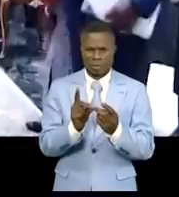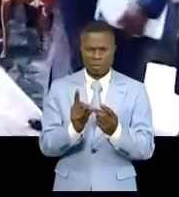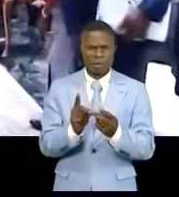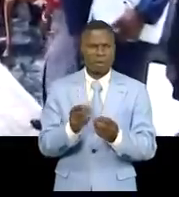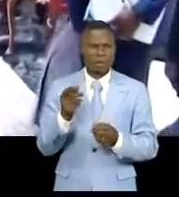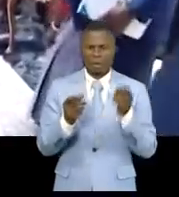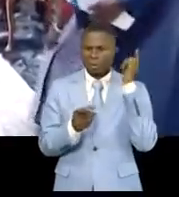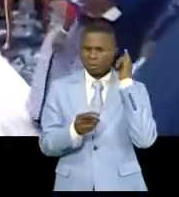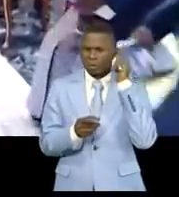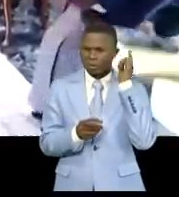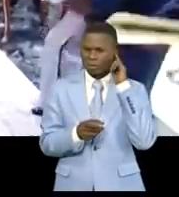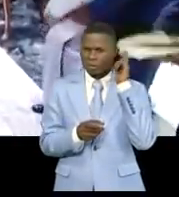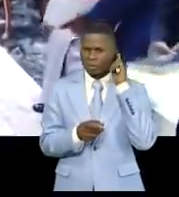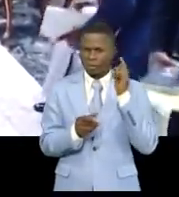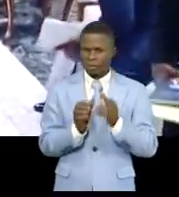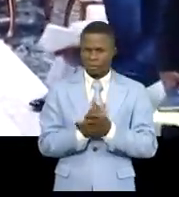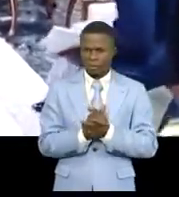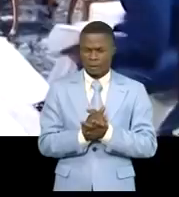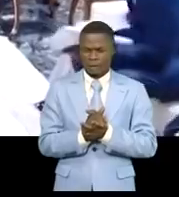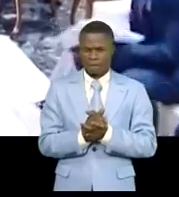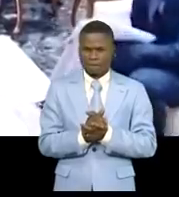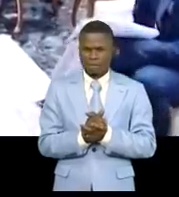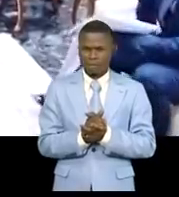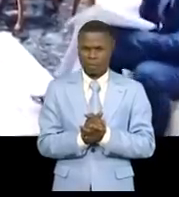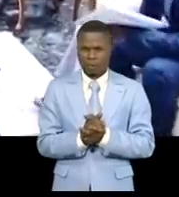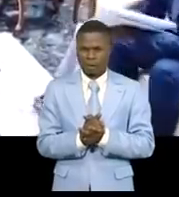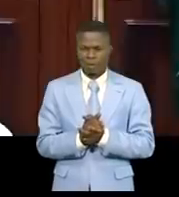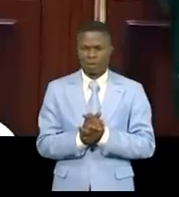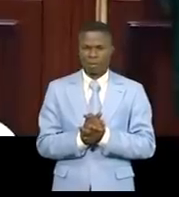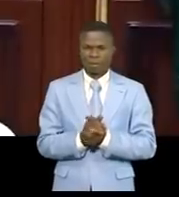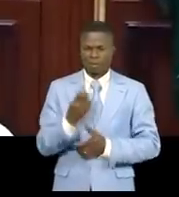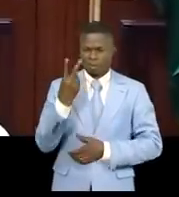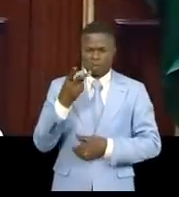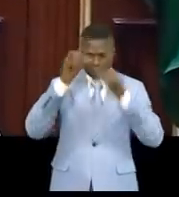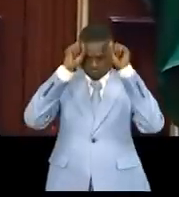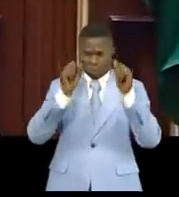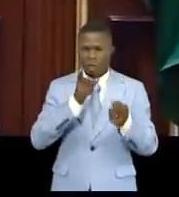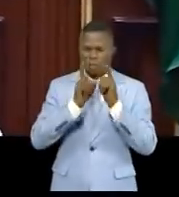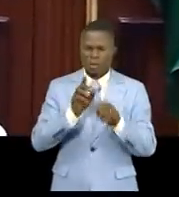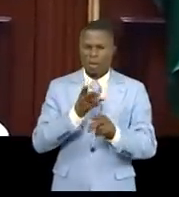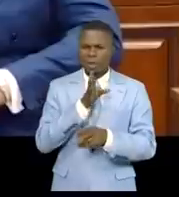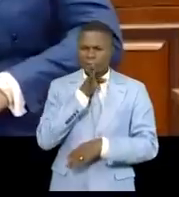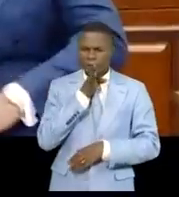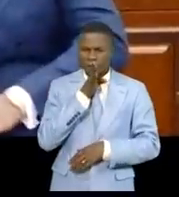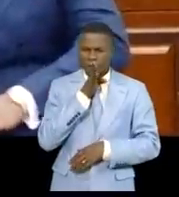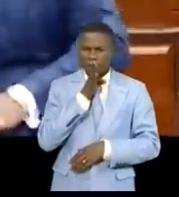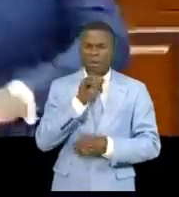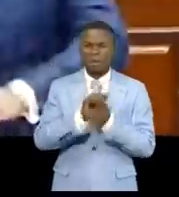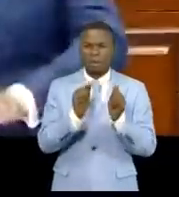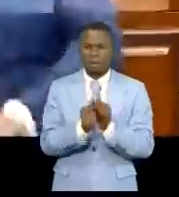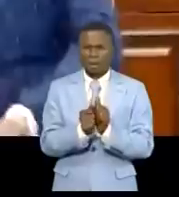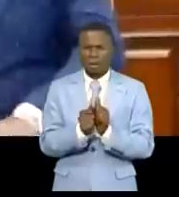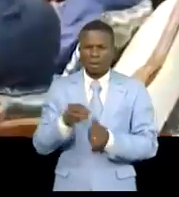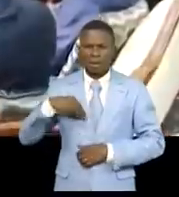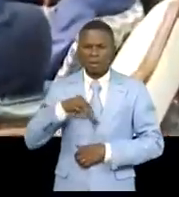bilatérales entre son pays et la RDC. Durant 2 heures, les deux chefs d'État ont eu des entretiens élargis aux membres de